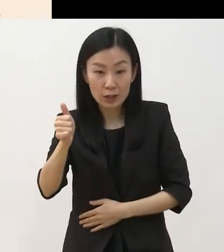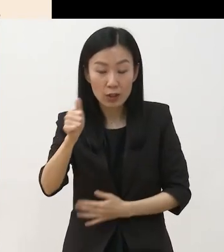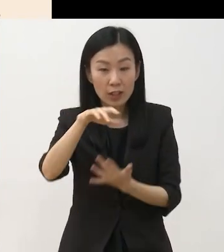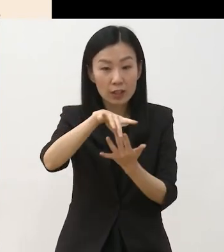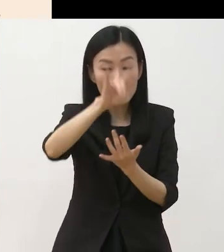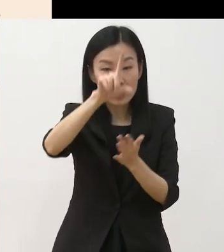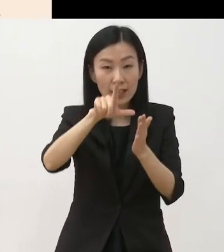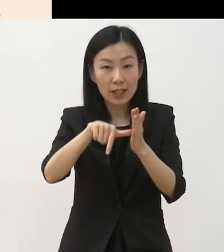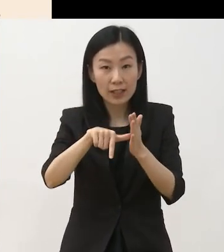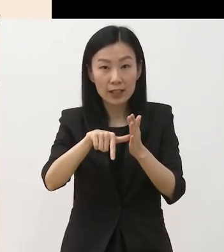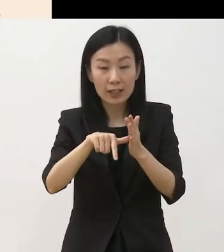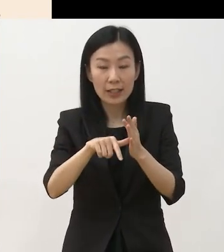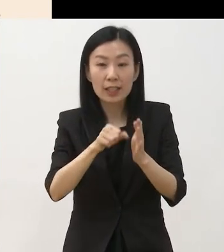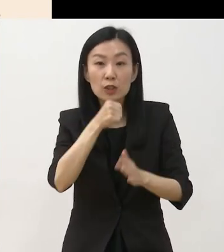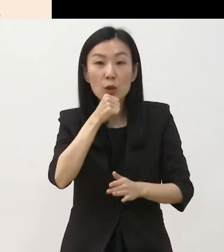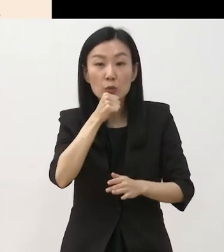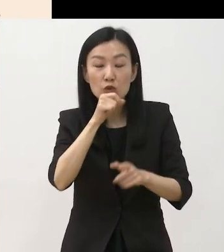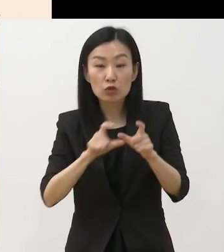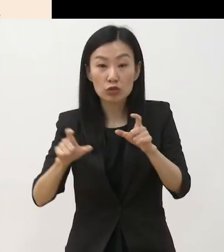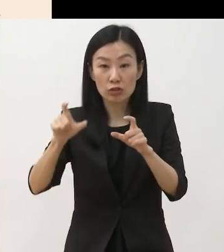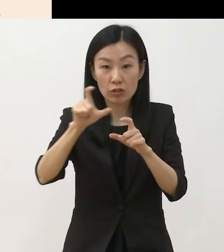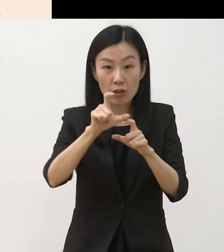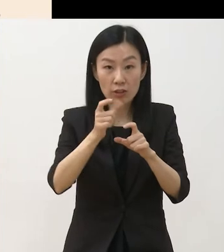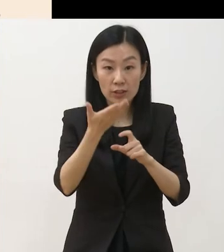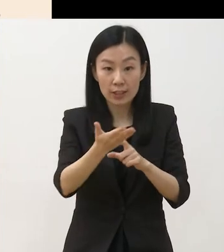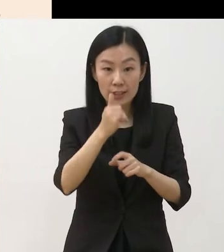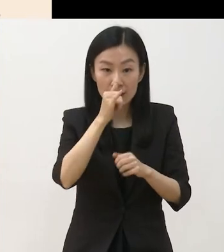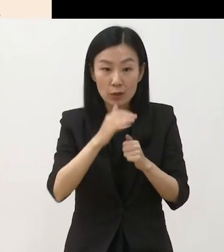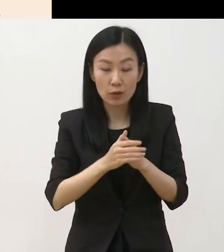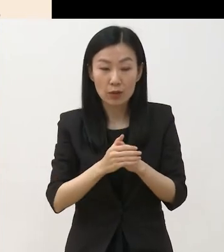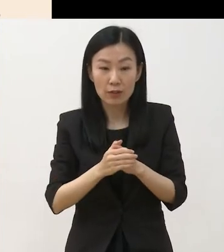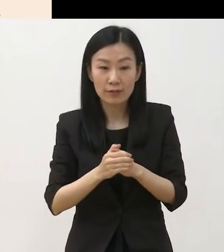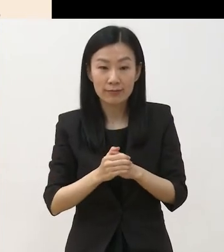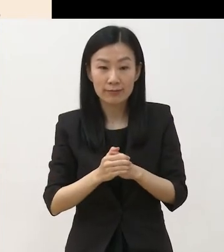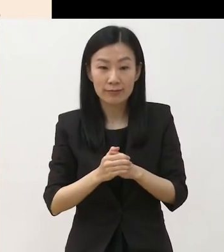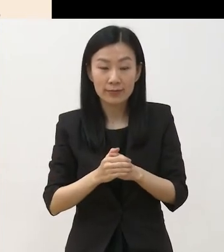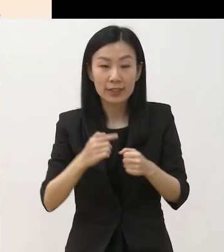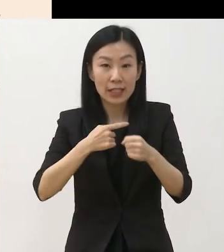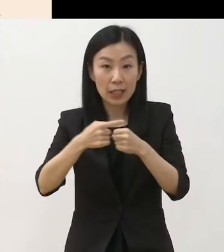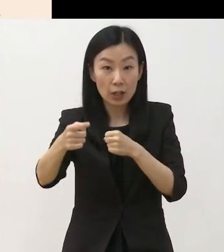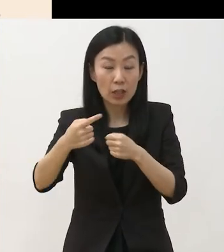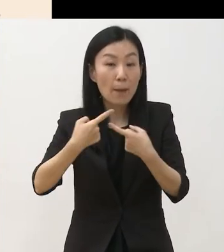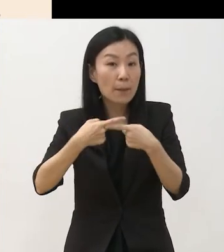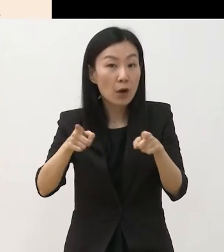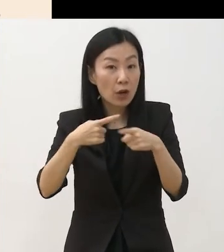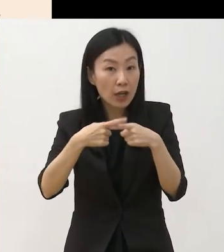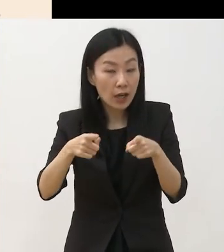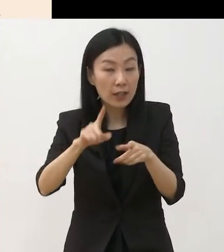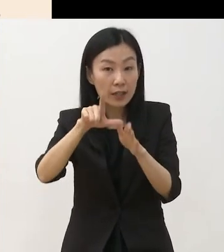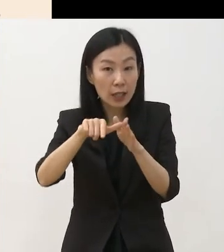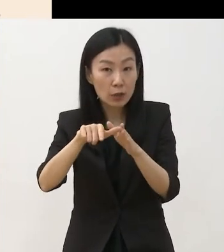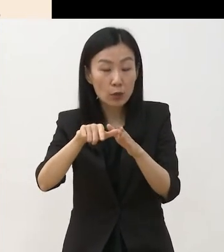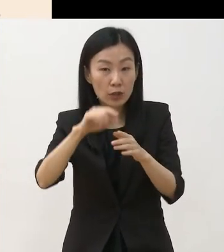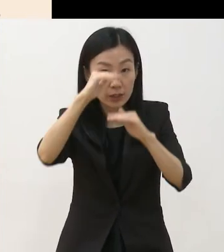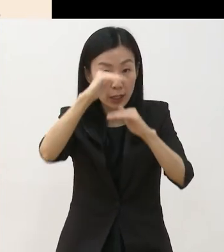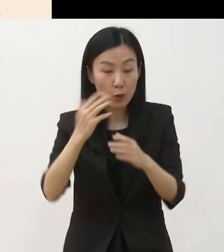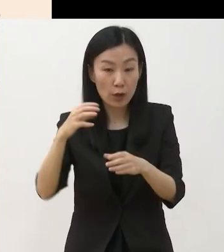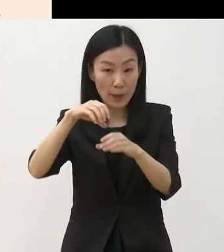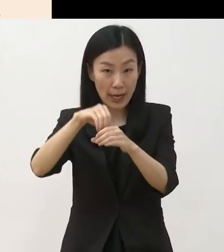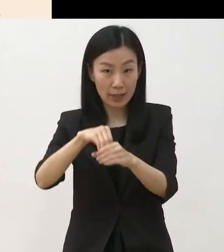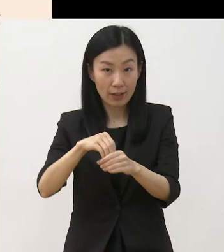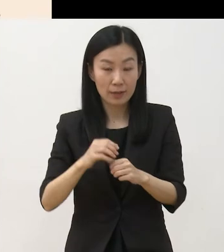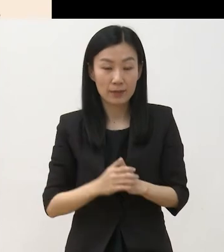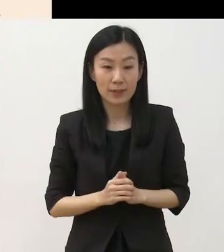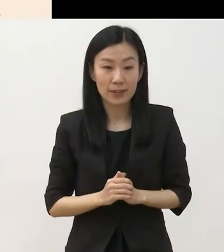가점 항목이 반영되어지고요. 다음 연도에도 역시 평가에 반영되어짐을 알려드립니다.